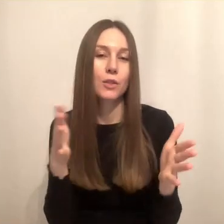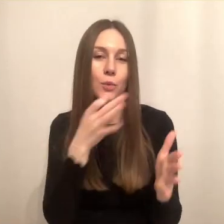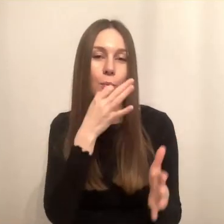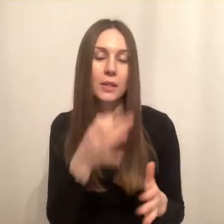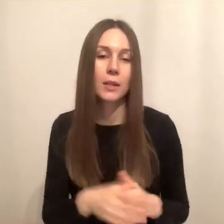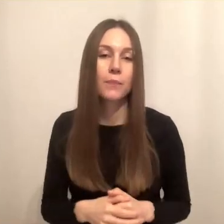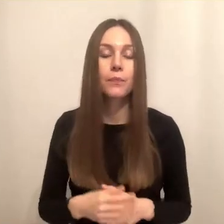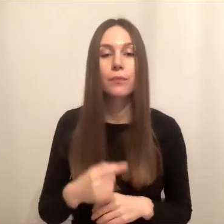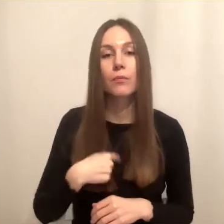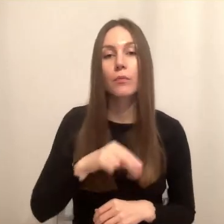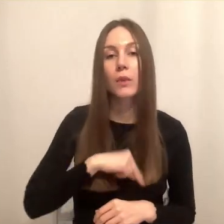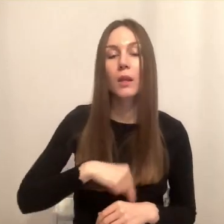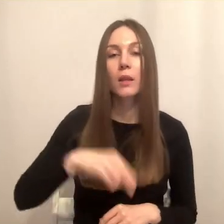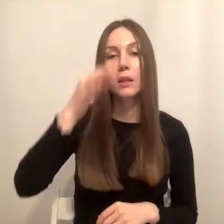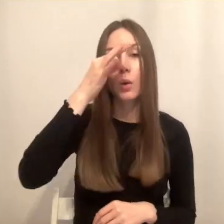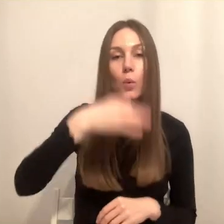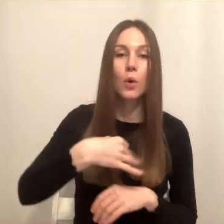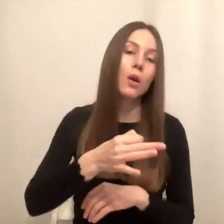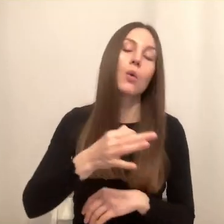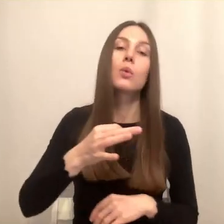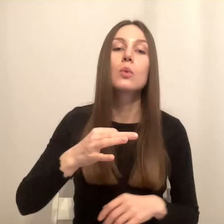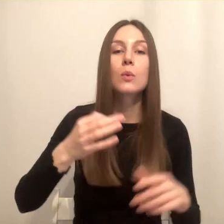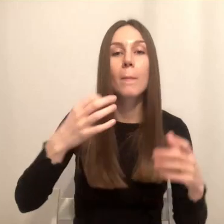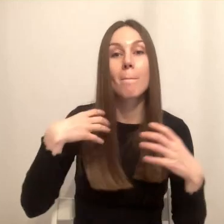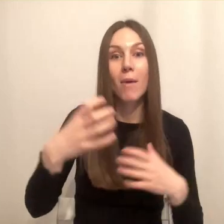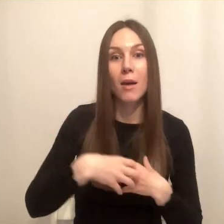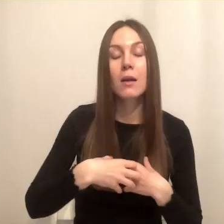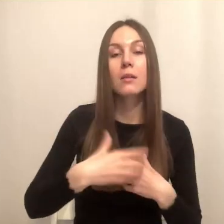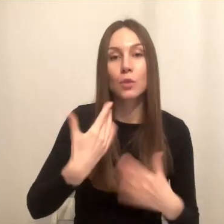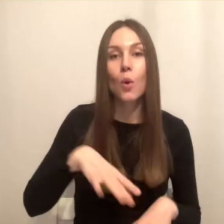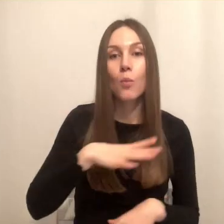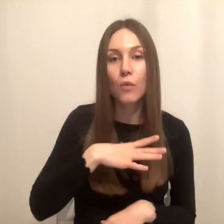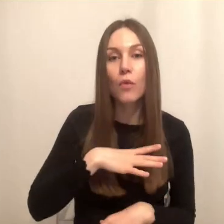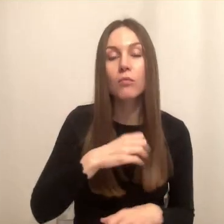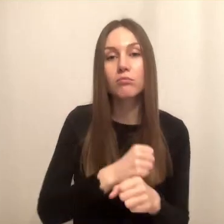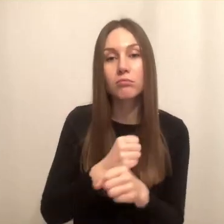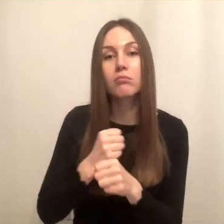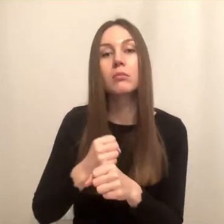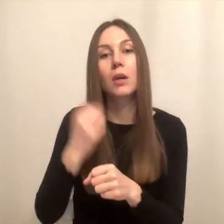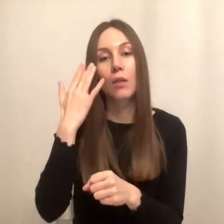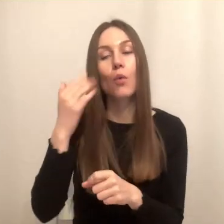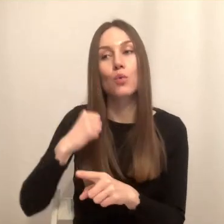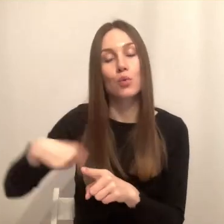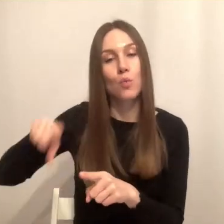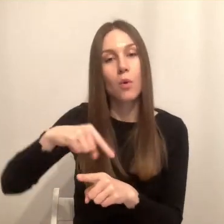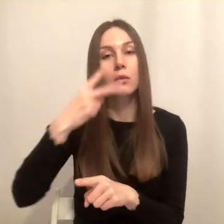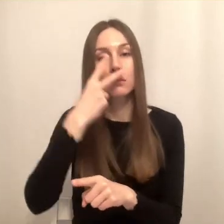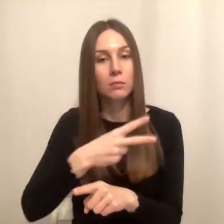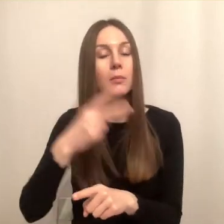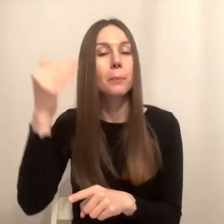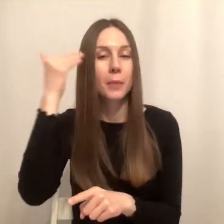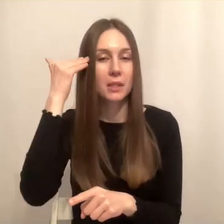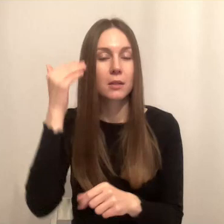jau Trakų rajono savivaldybės mero ir tikrai darbais, manau, įrodžiau ir žmonės tai prisimena, kad mes